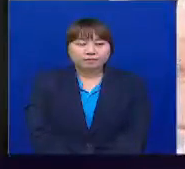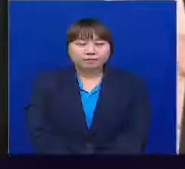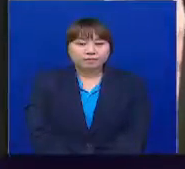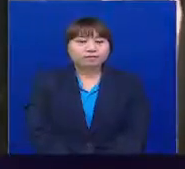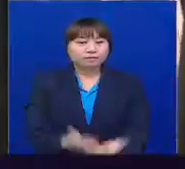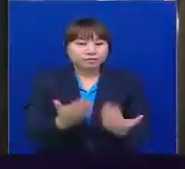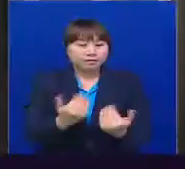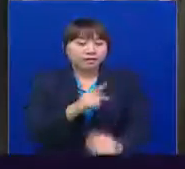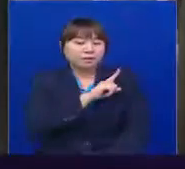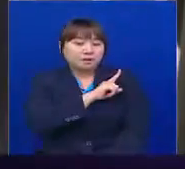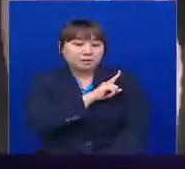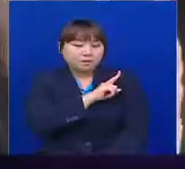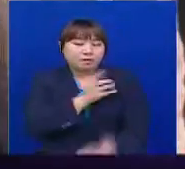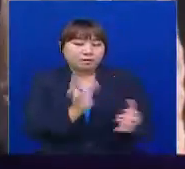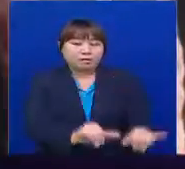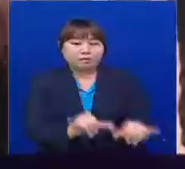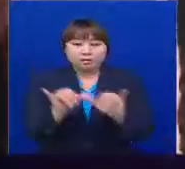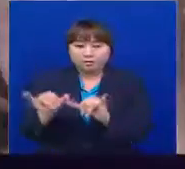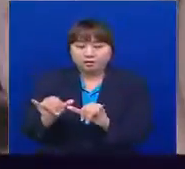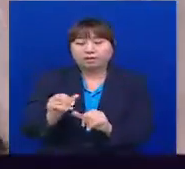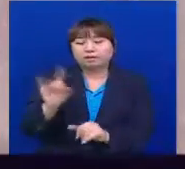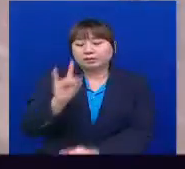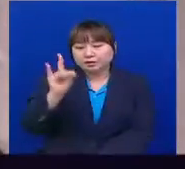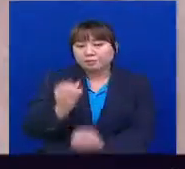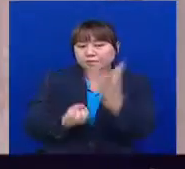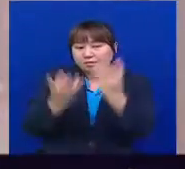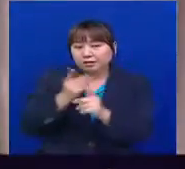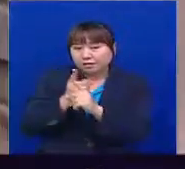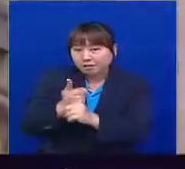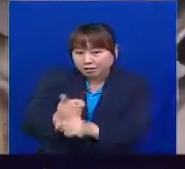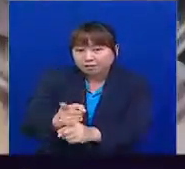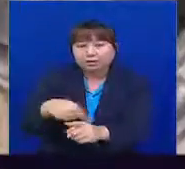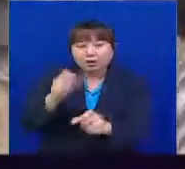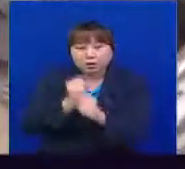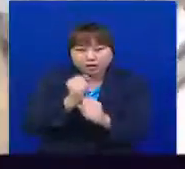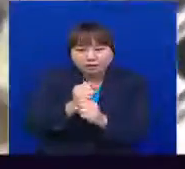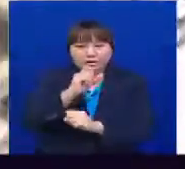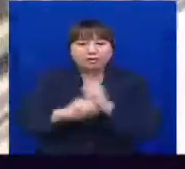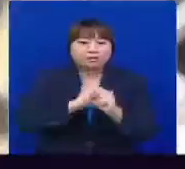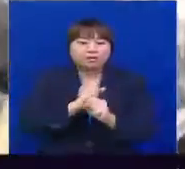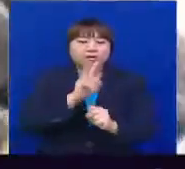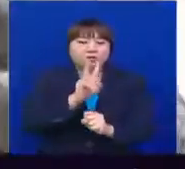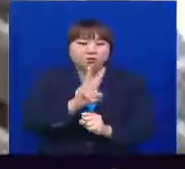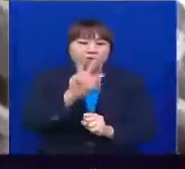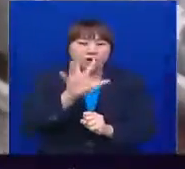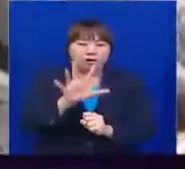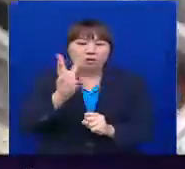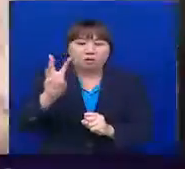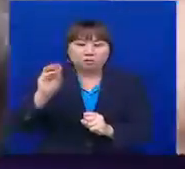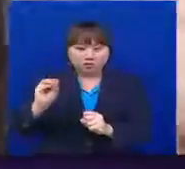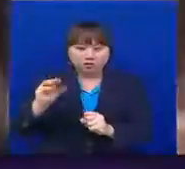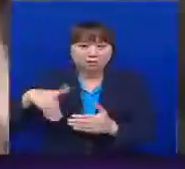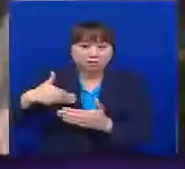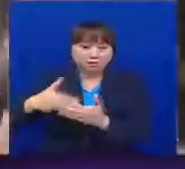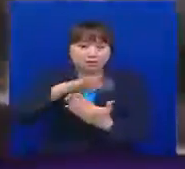สำหรับภารกิจเคลื่อนย้ายและการติดตามสัตว์ป่าเจ้าหน้าที่จะต้องดำเนินการจนถึงปีพุทธศักราช2560ต